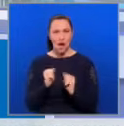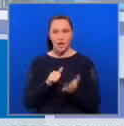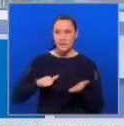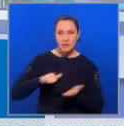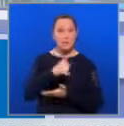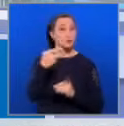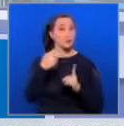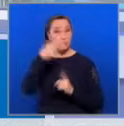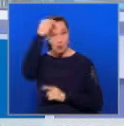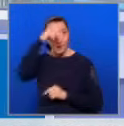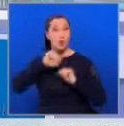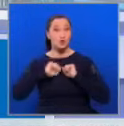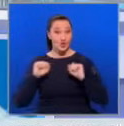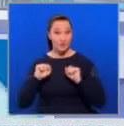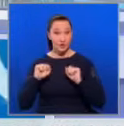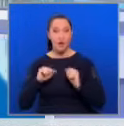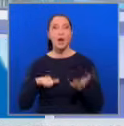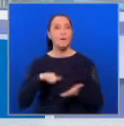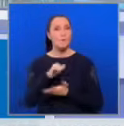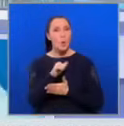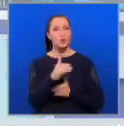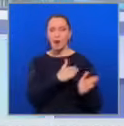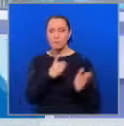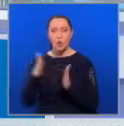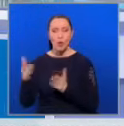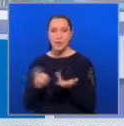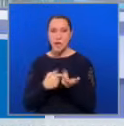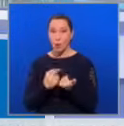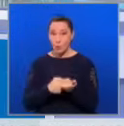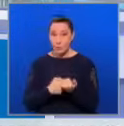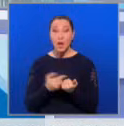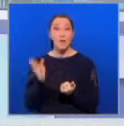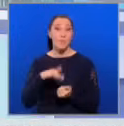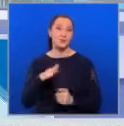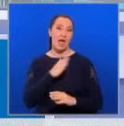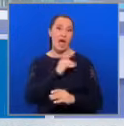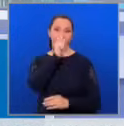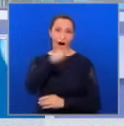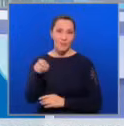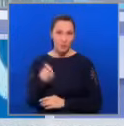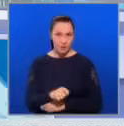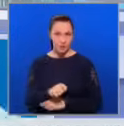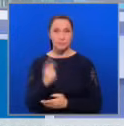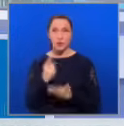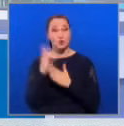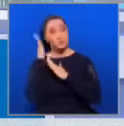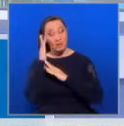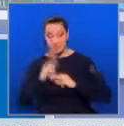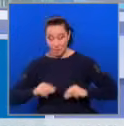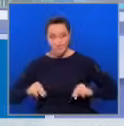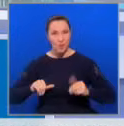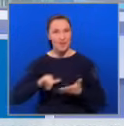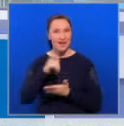излетят за българия от четвъртък полетът им е бил отлаган няколко пъти а после и е анулиран наложило се е да спият на пода на